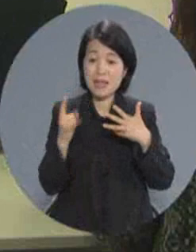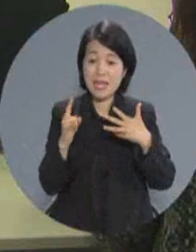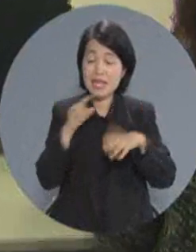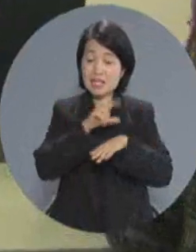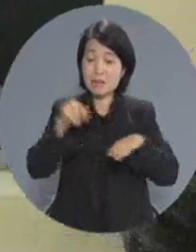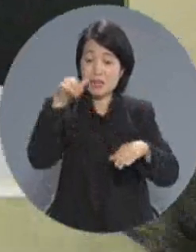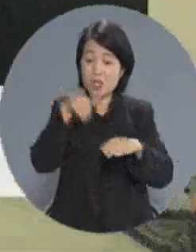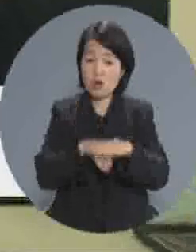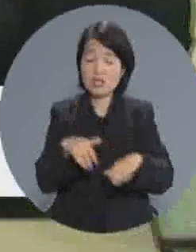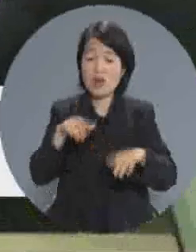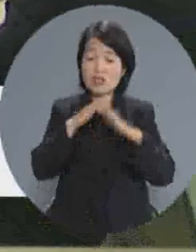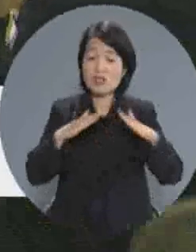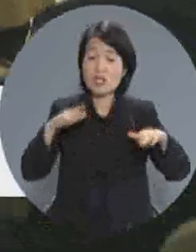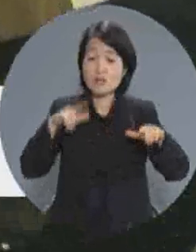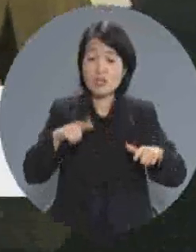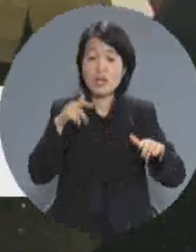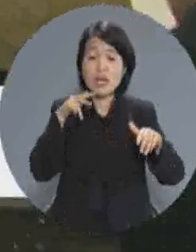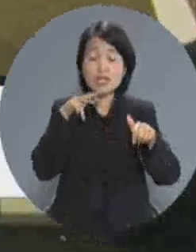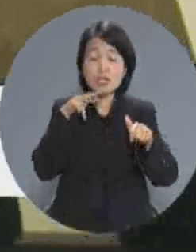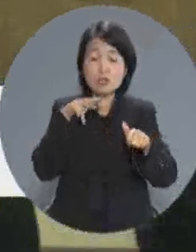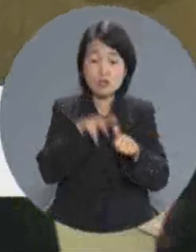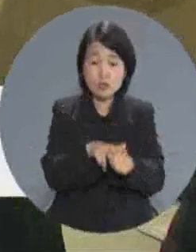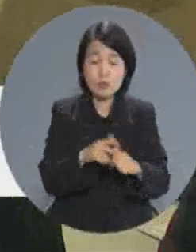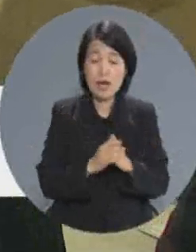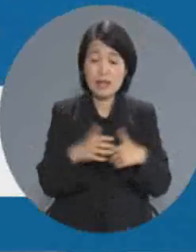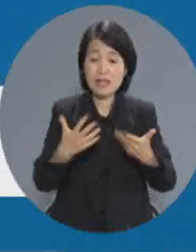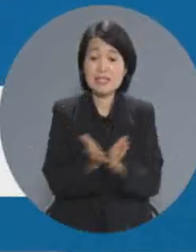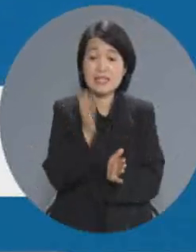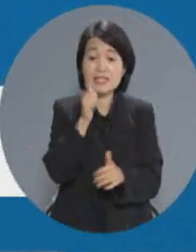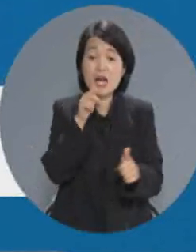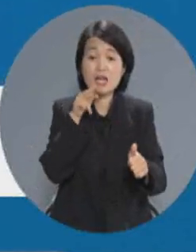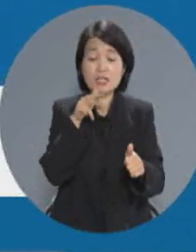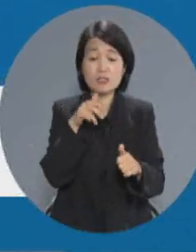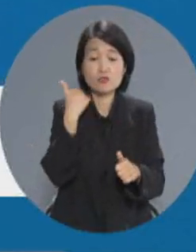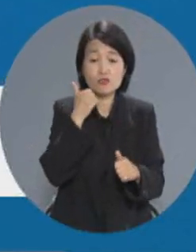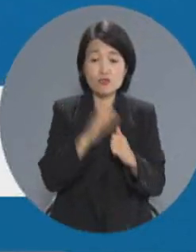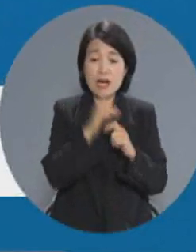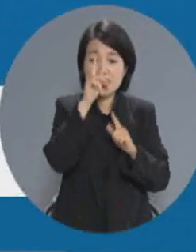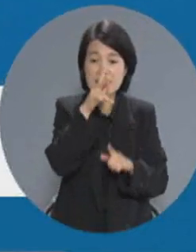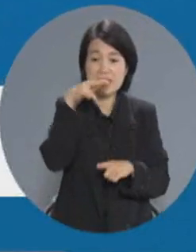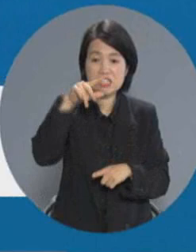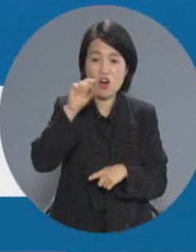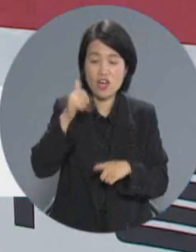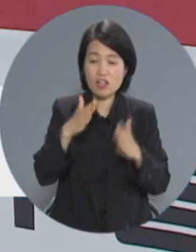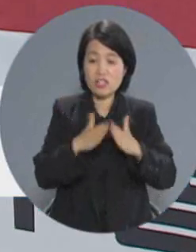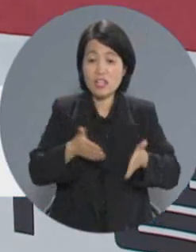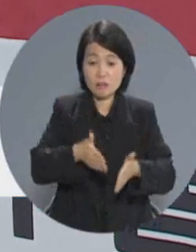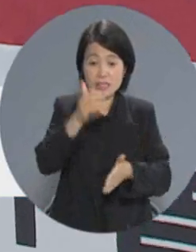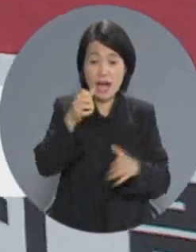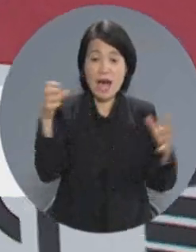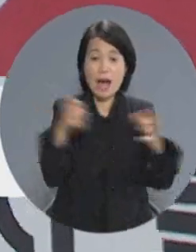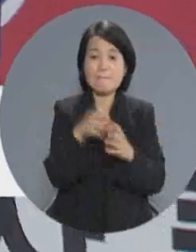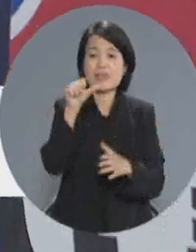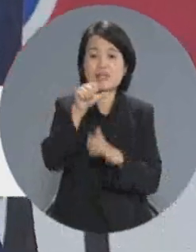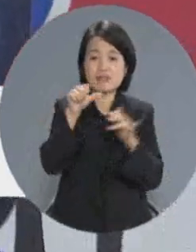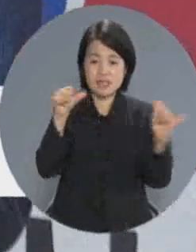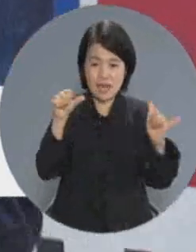지방선거에서 전남 지역에 출마한 국민의힘 소속 단체장 후보는 이정현 전남지사 후보를 포함해 모두